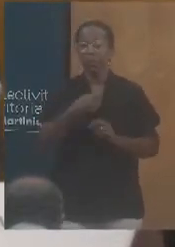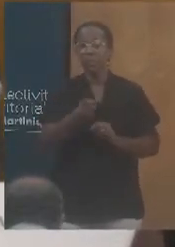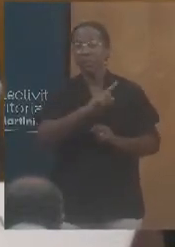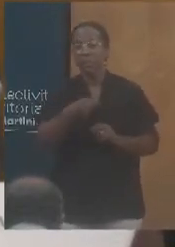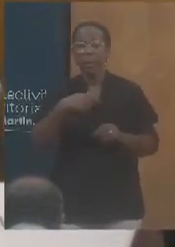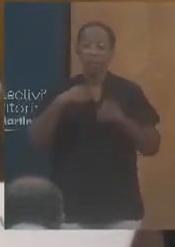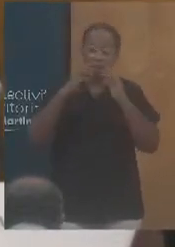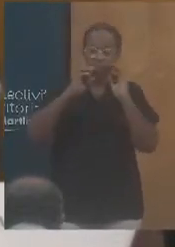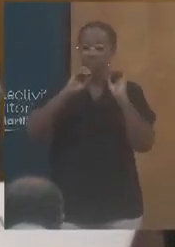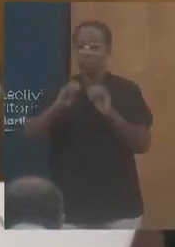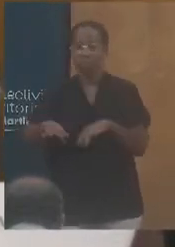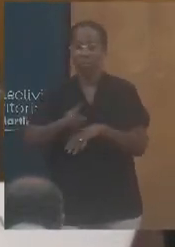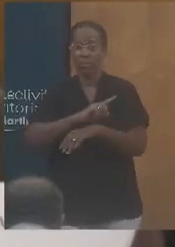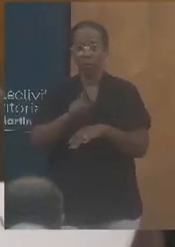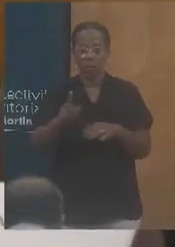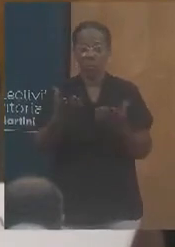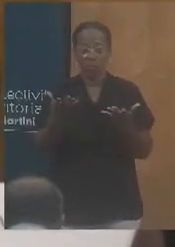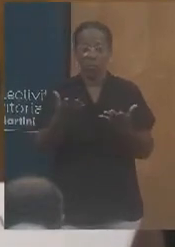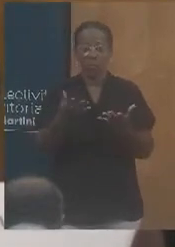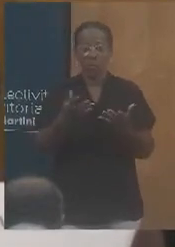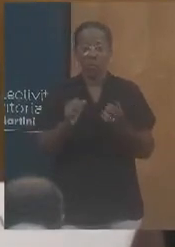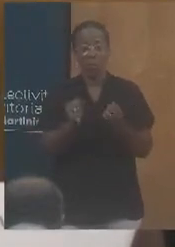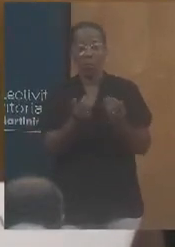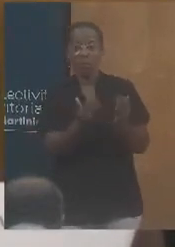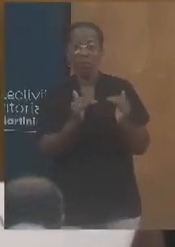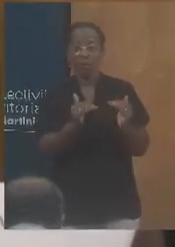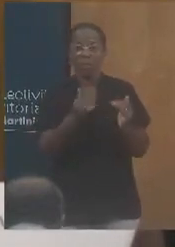renoncer à faire notre proposition si les autres